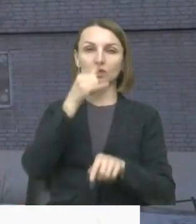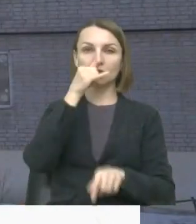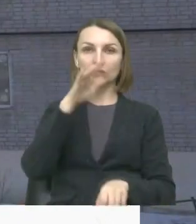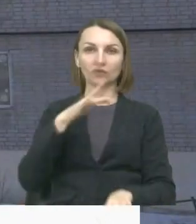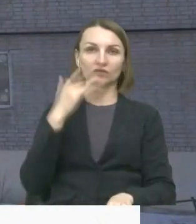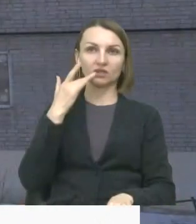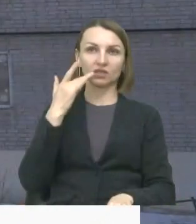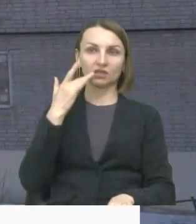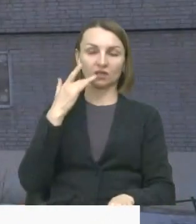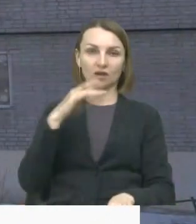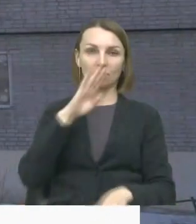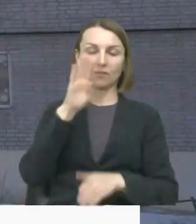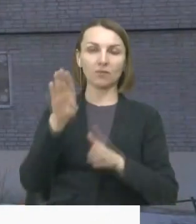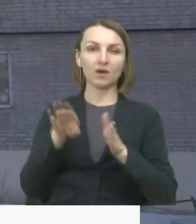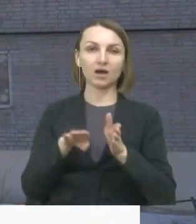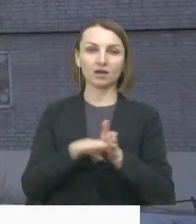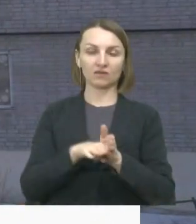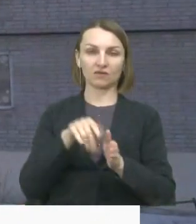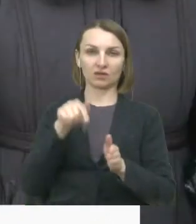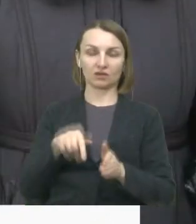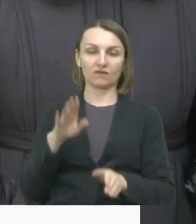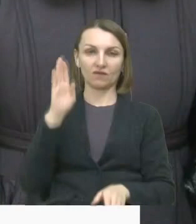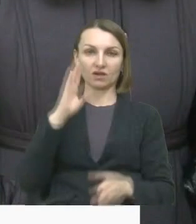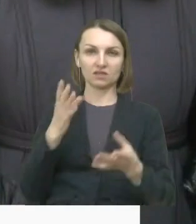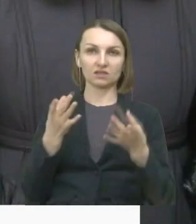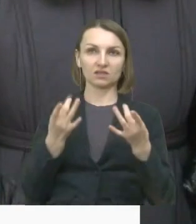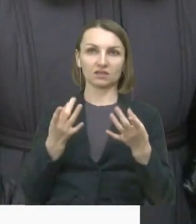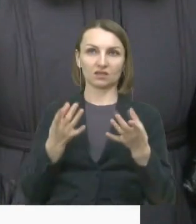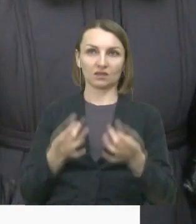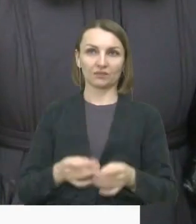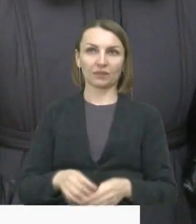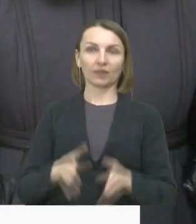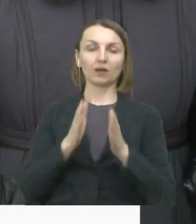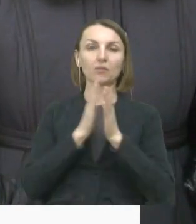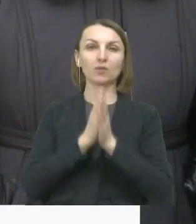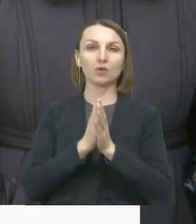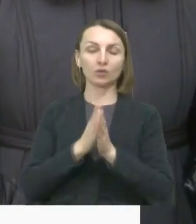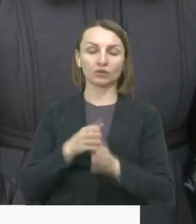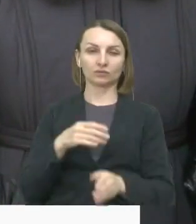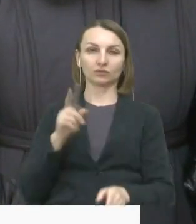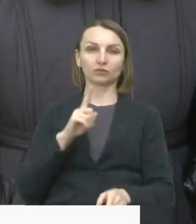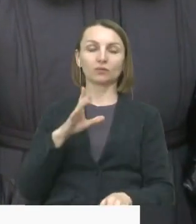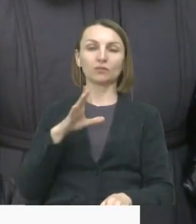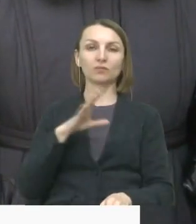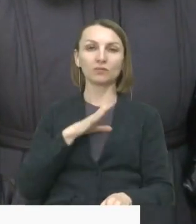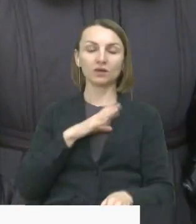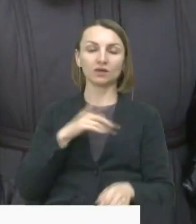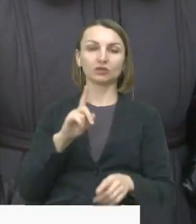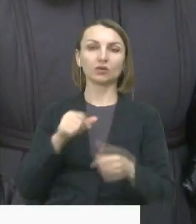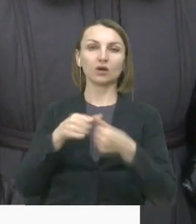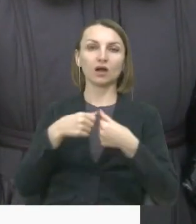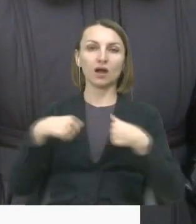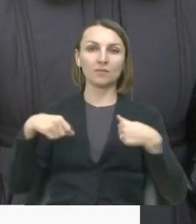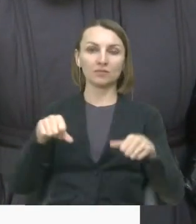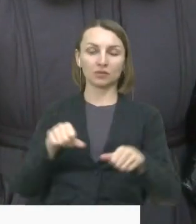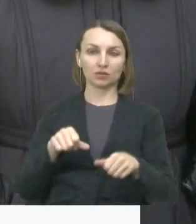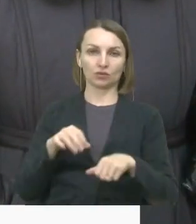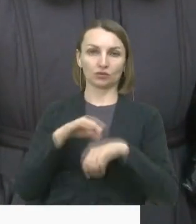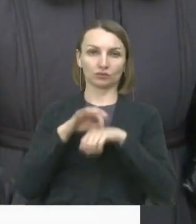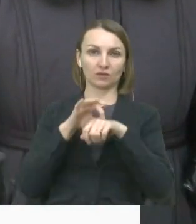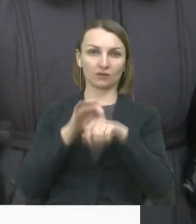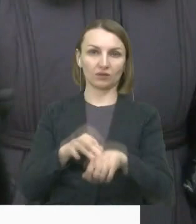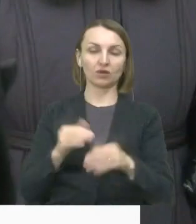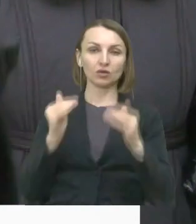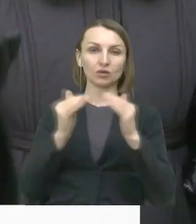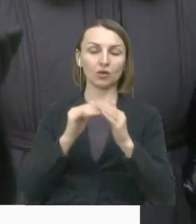в плачевном состоянии. Слезно просим вас обратить внимание на наш дом. Создать какую-то комиссию. Дом не